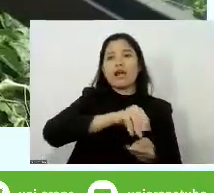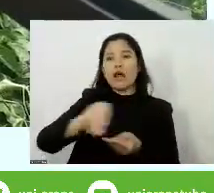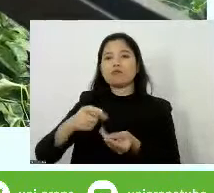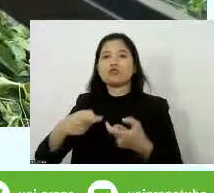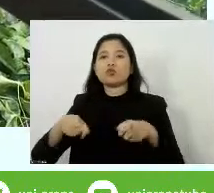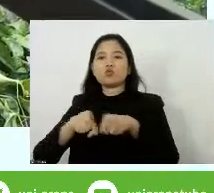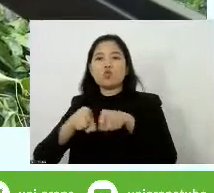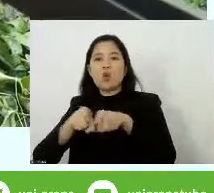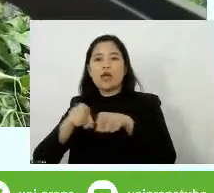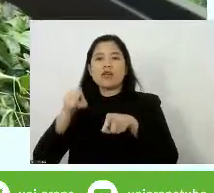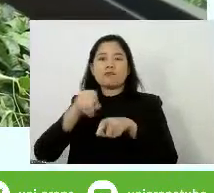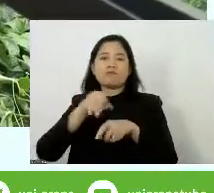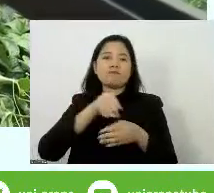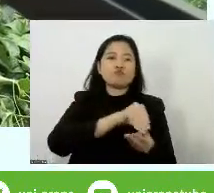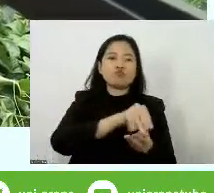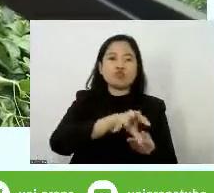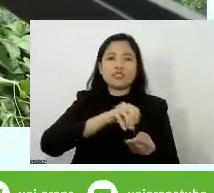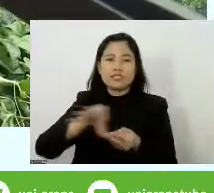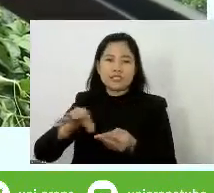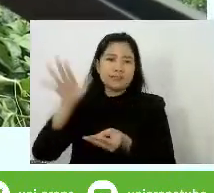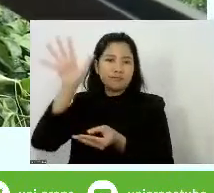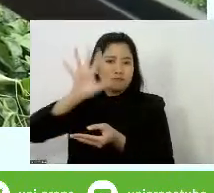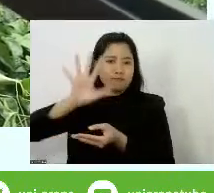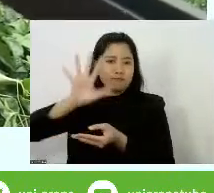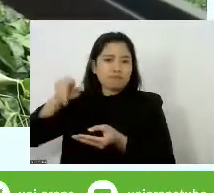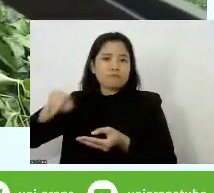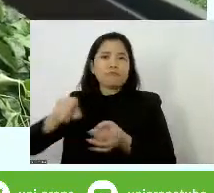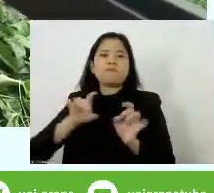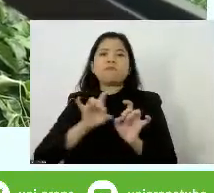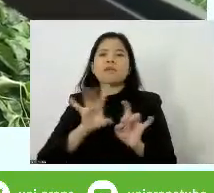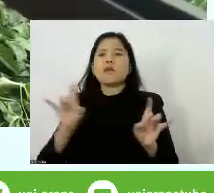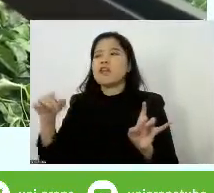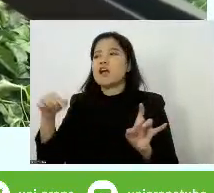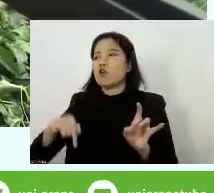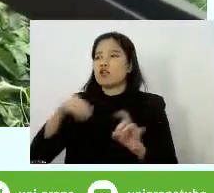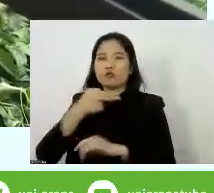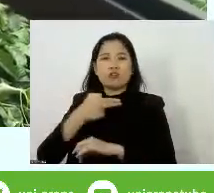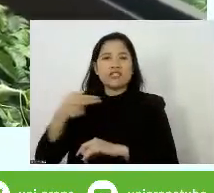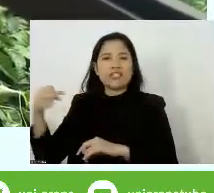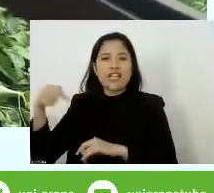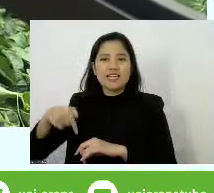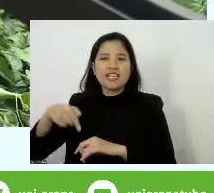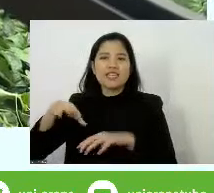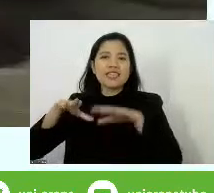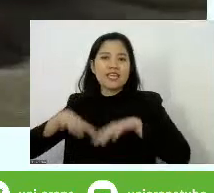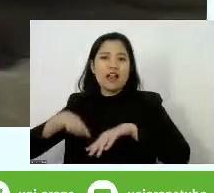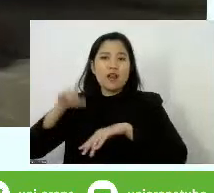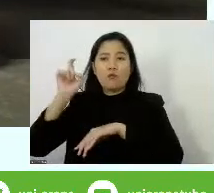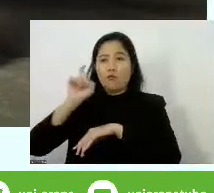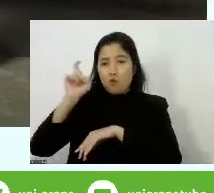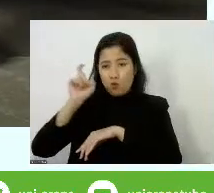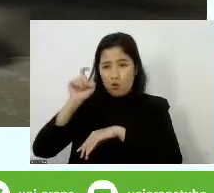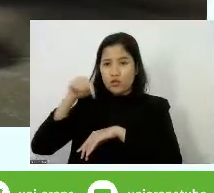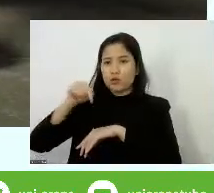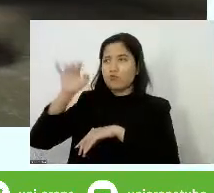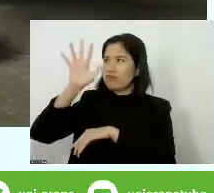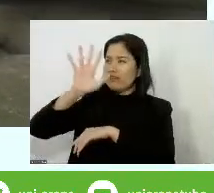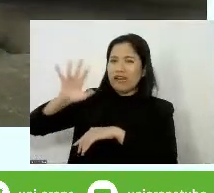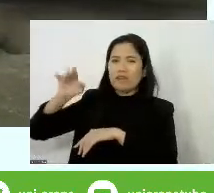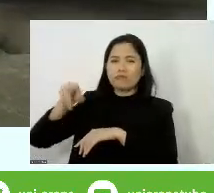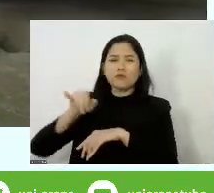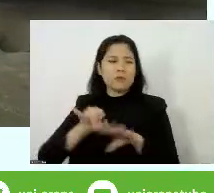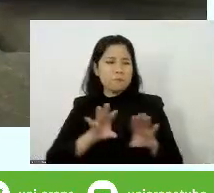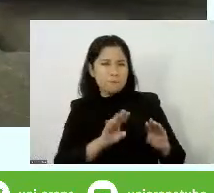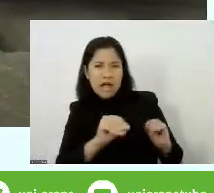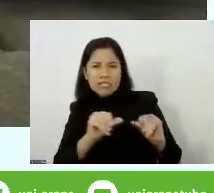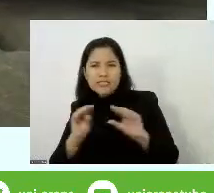jadi beda jika dibandingkan dengan menanam Indonesia khususnya Aku tinggal di Bogor yang iklimnya basah banget ya